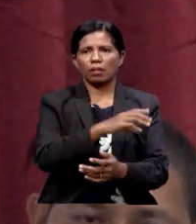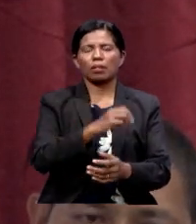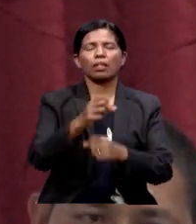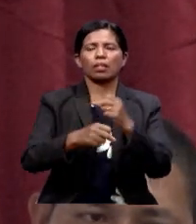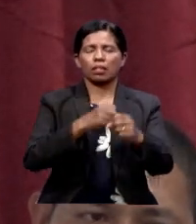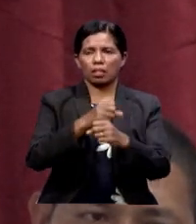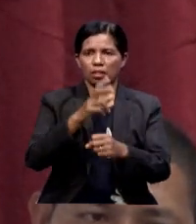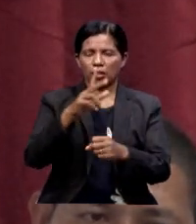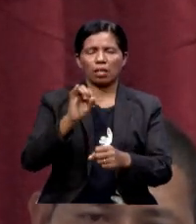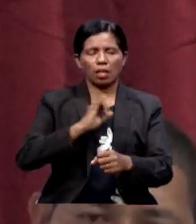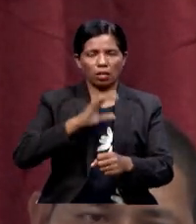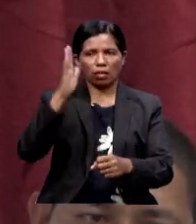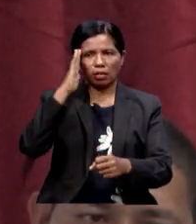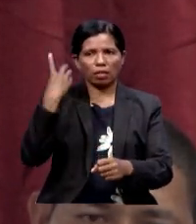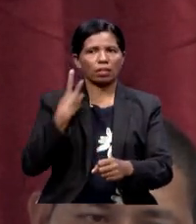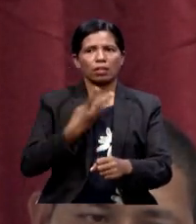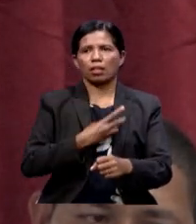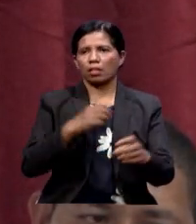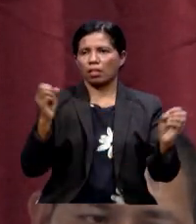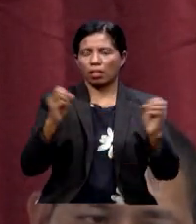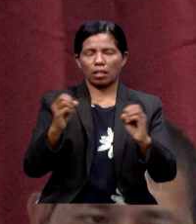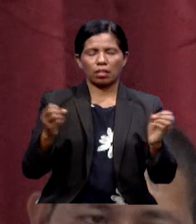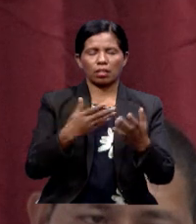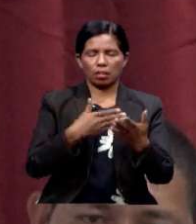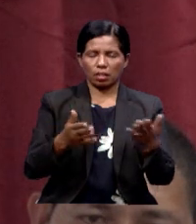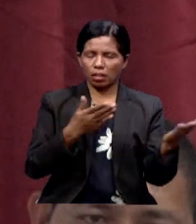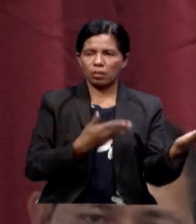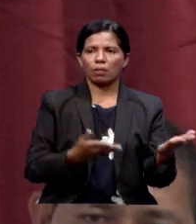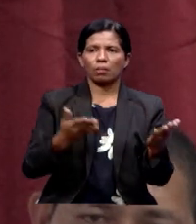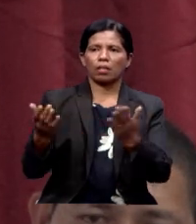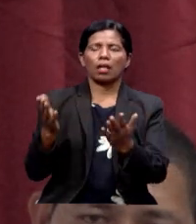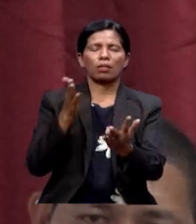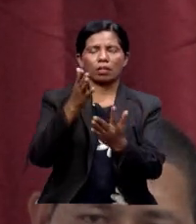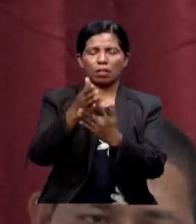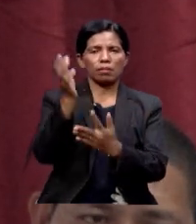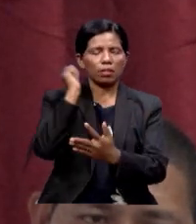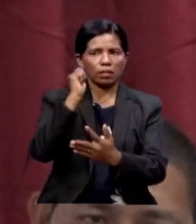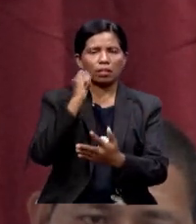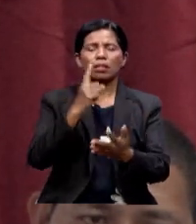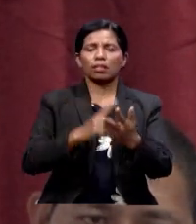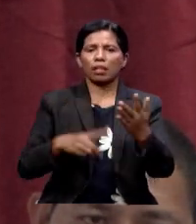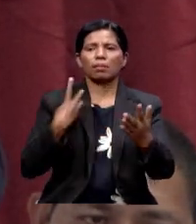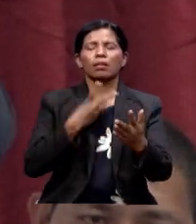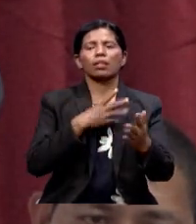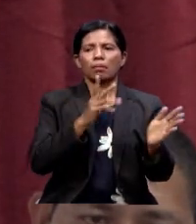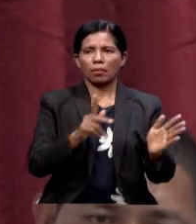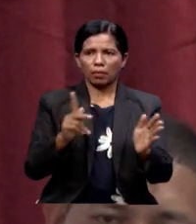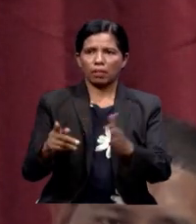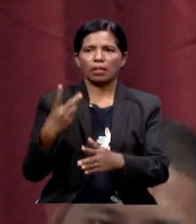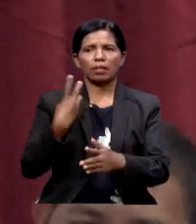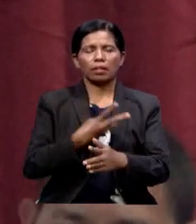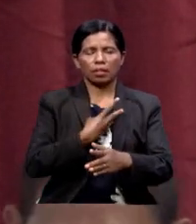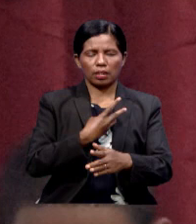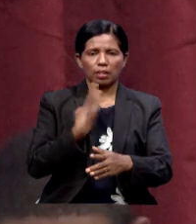tu, awak tanya, ita lah yang betul mahu disporta. Agora ada zaman ASEAN, sekarang kita prepare disport. Ita di politik sekarang